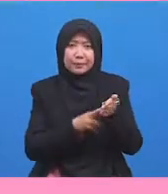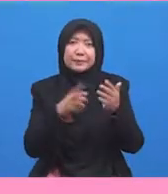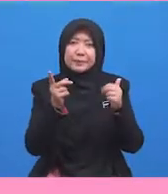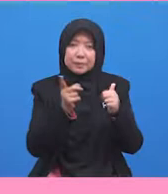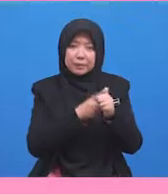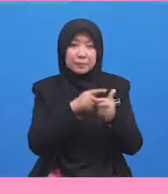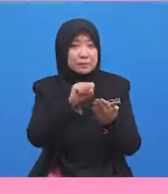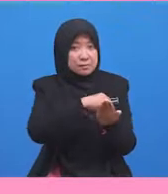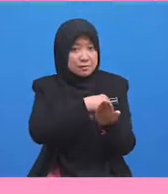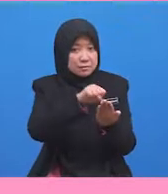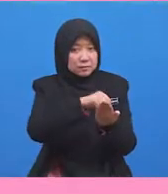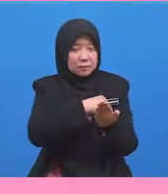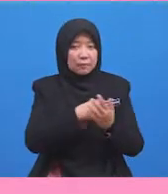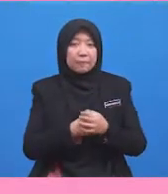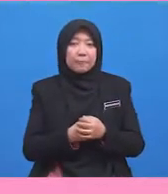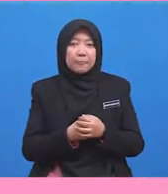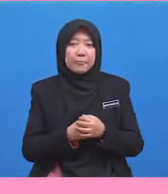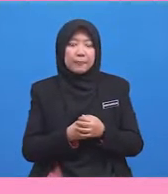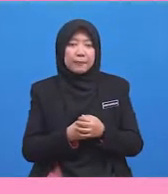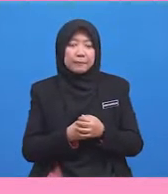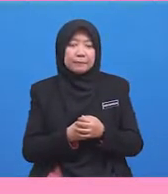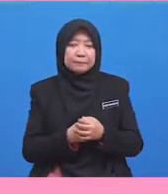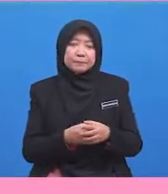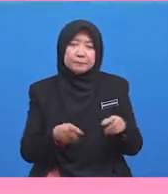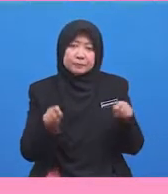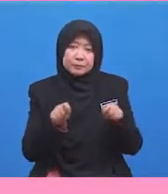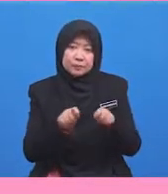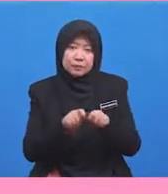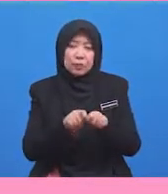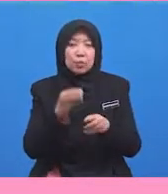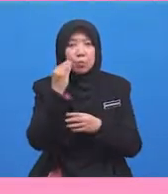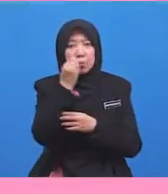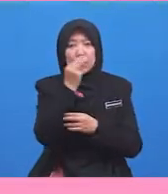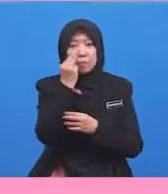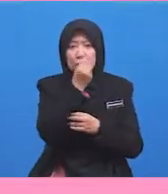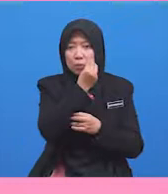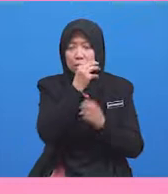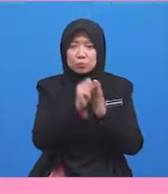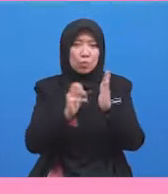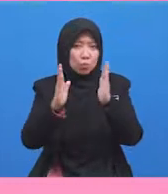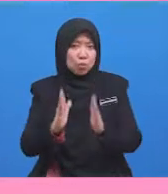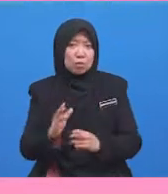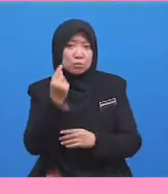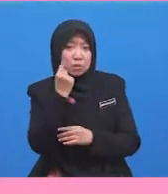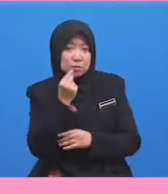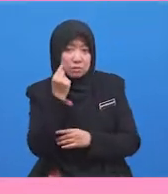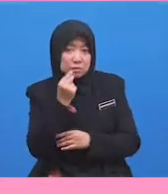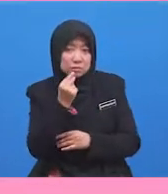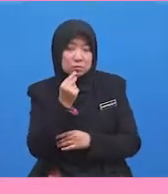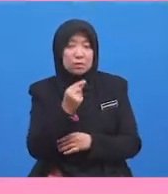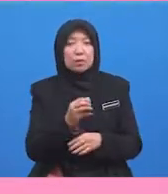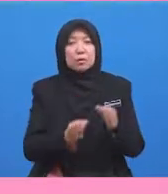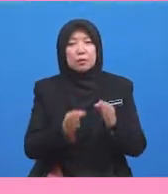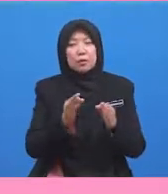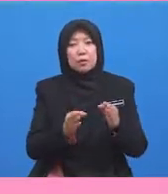saja penyajak mengumpamakan bunga mawar sebagai seorang gadis jika